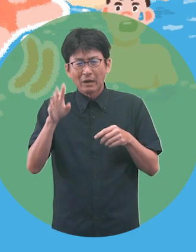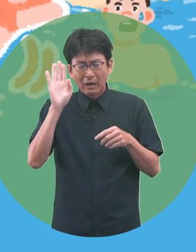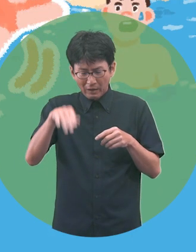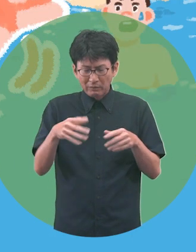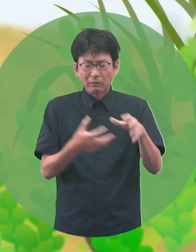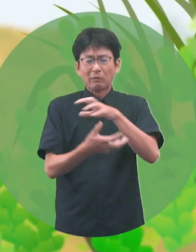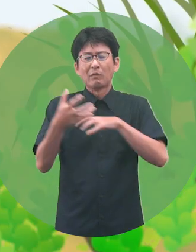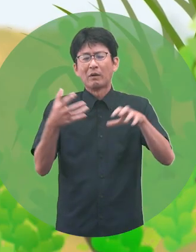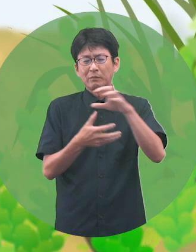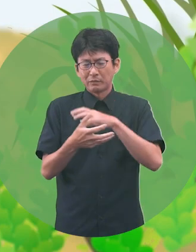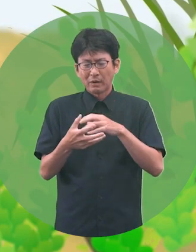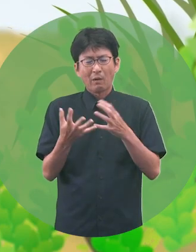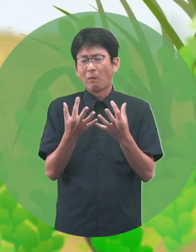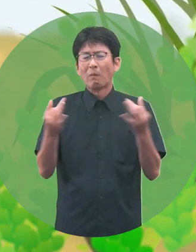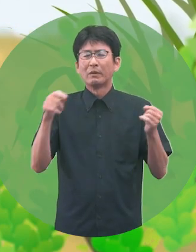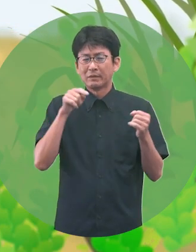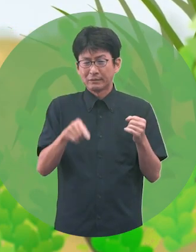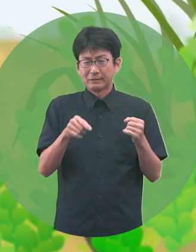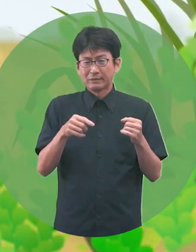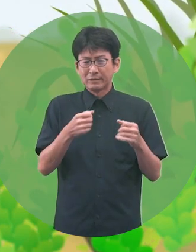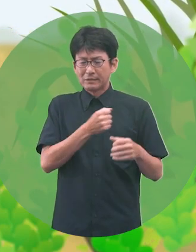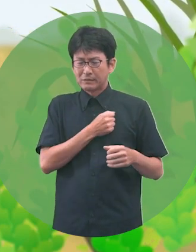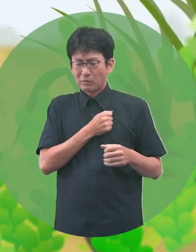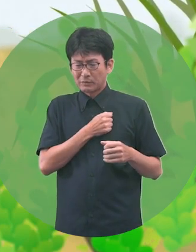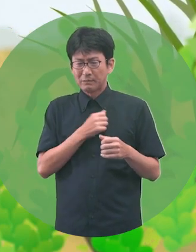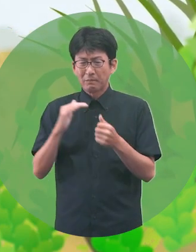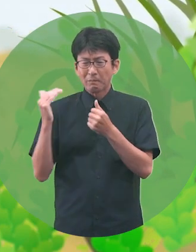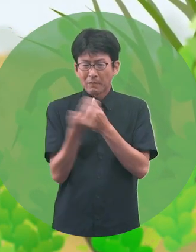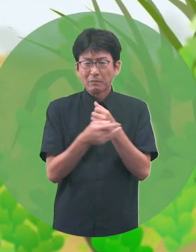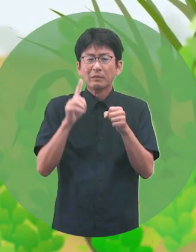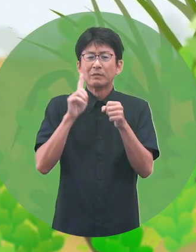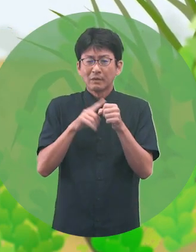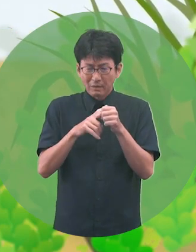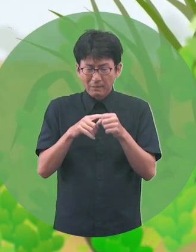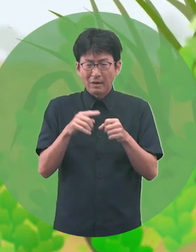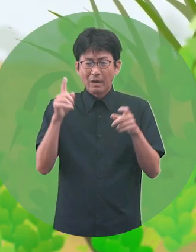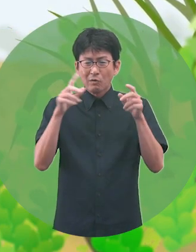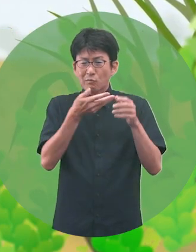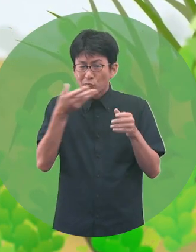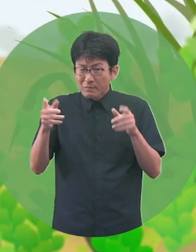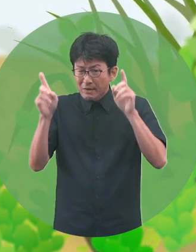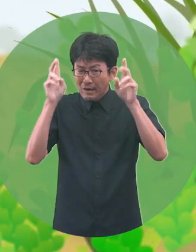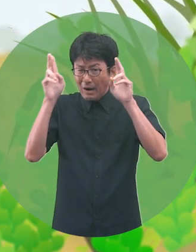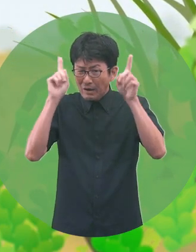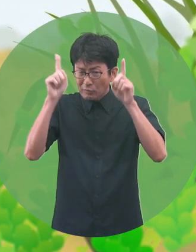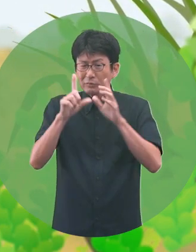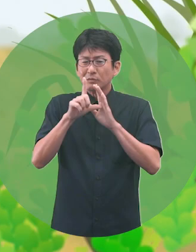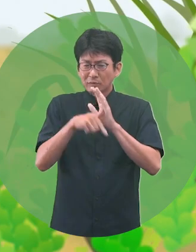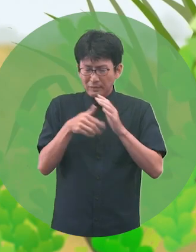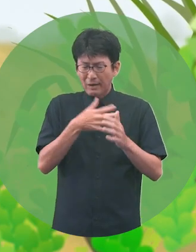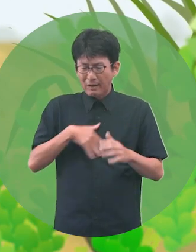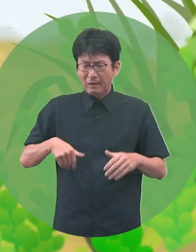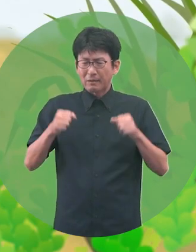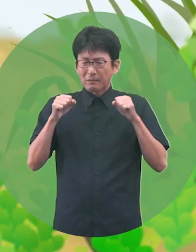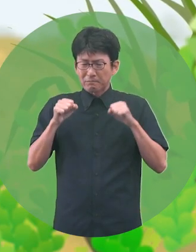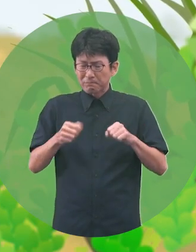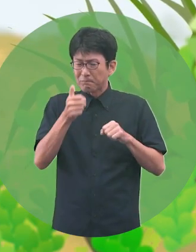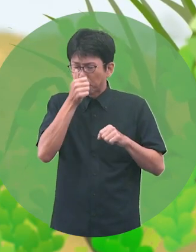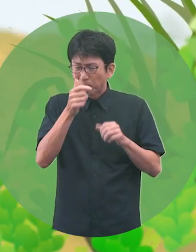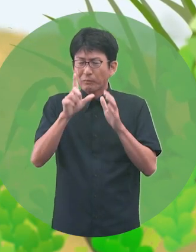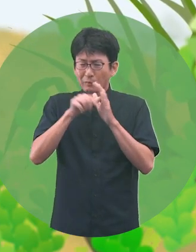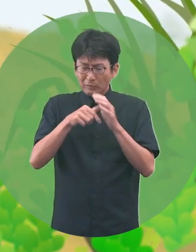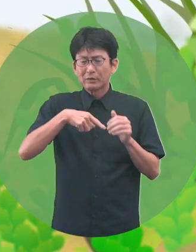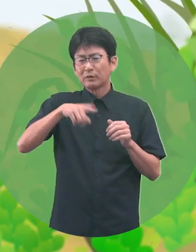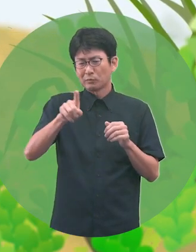ません。命を守るためにもマリンレジャーは体調が万全な時に楽しみましょう。 大切な命